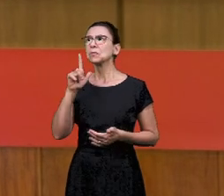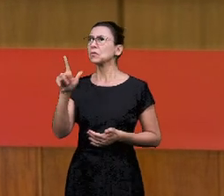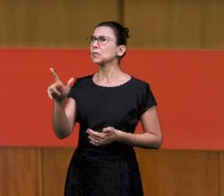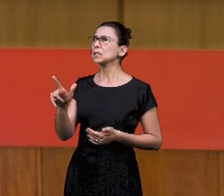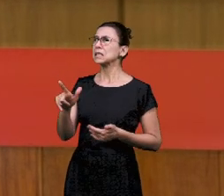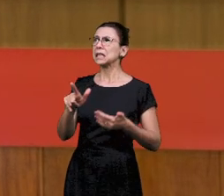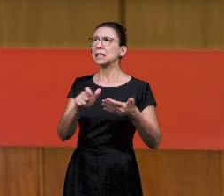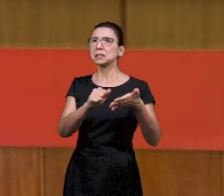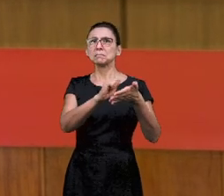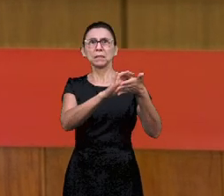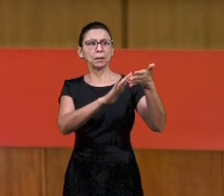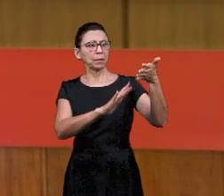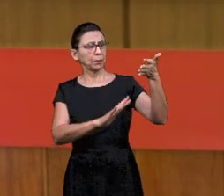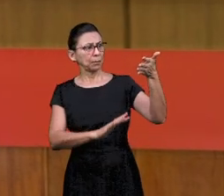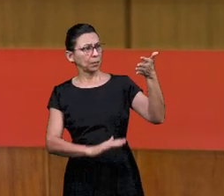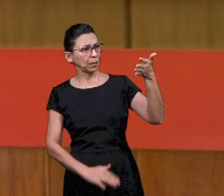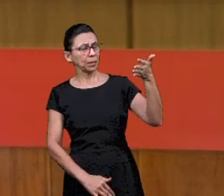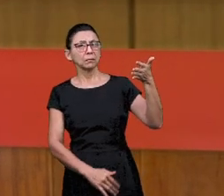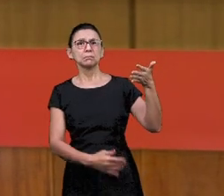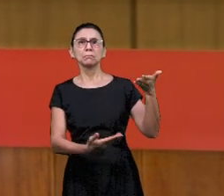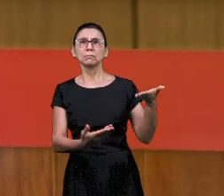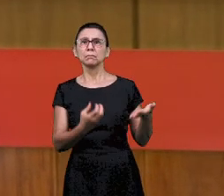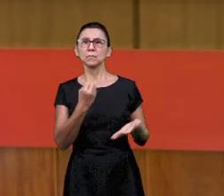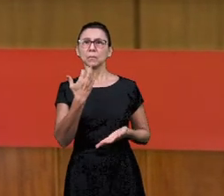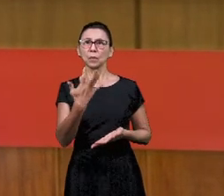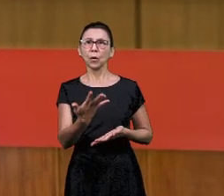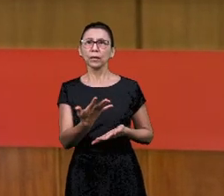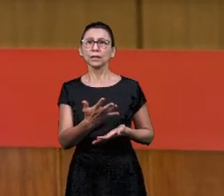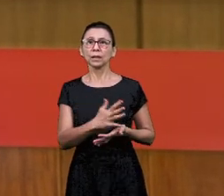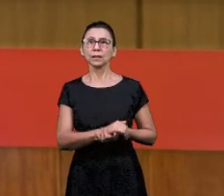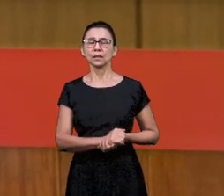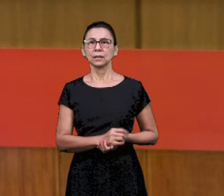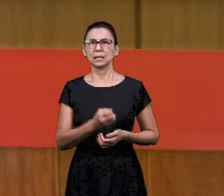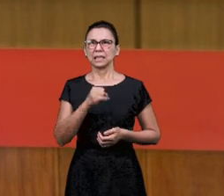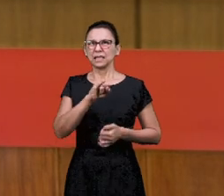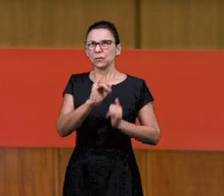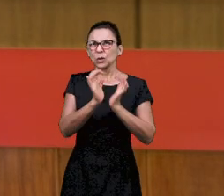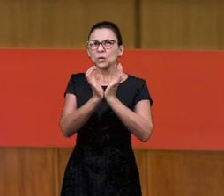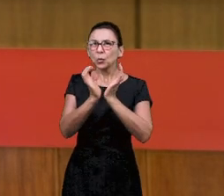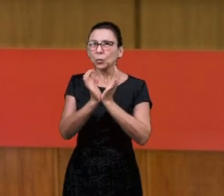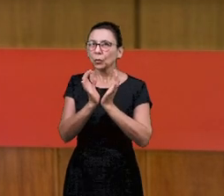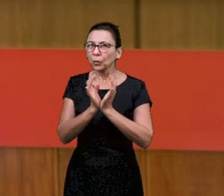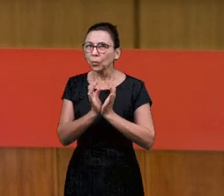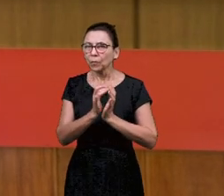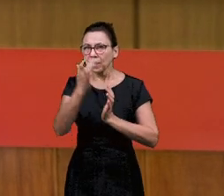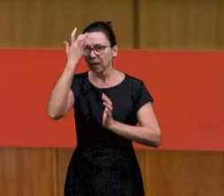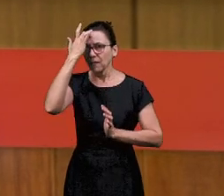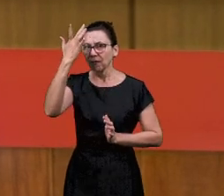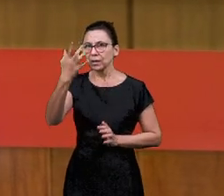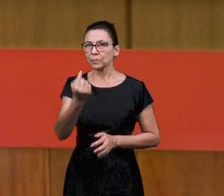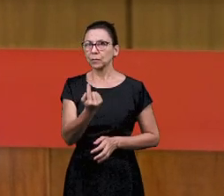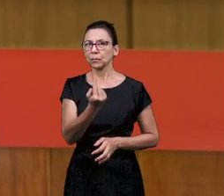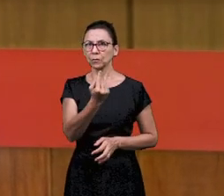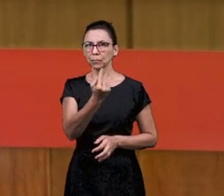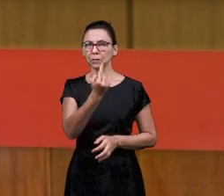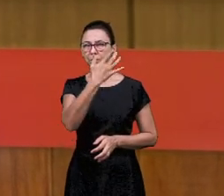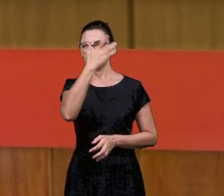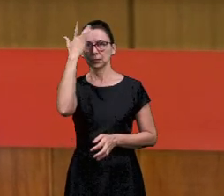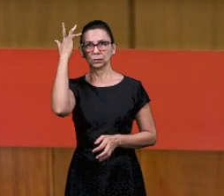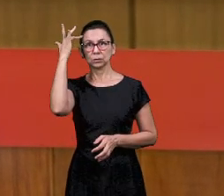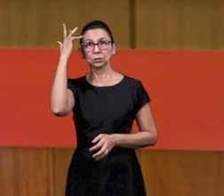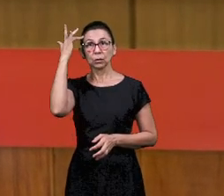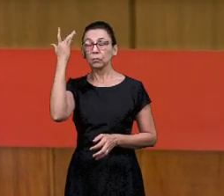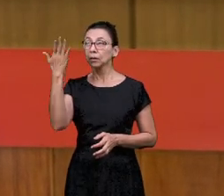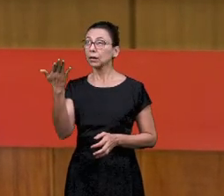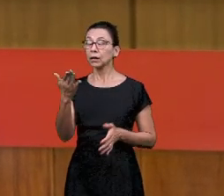réunion, si on faisait une réunion d'un groupe, c'était facile de faire ça. Mais, n'est-ce pas? Ça se fait par les réseaux sociaux,